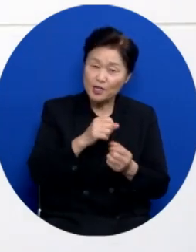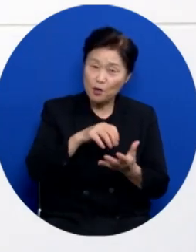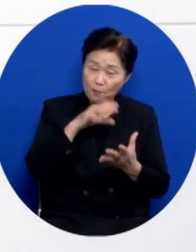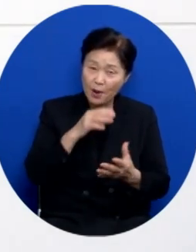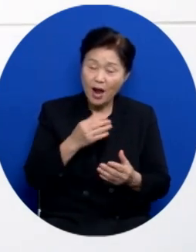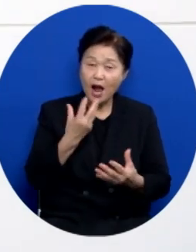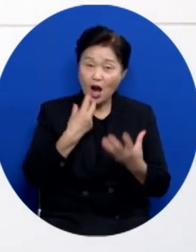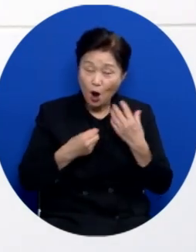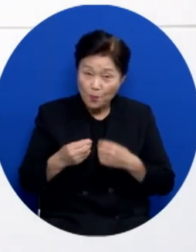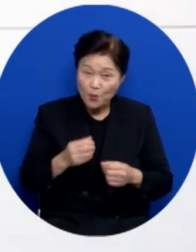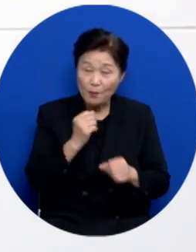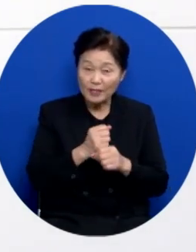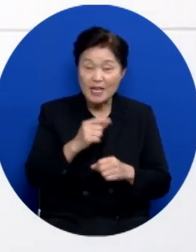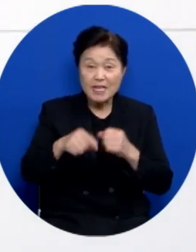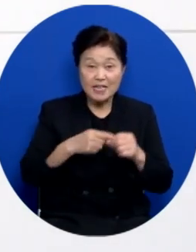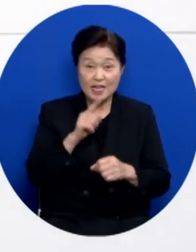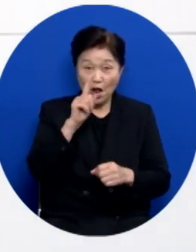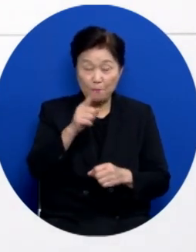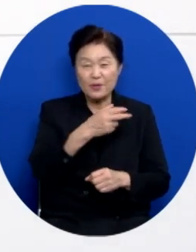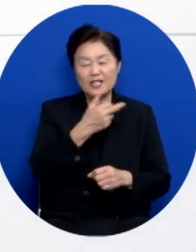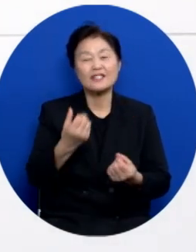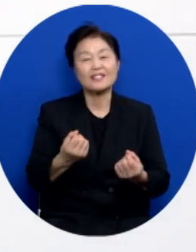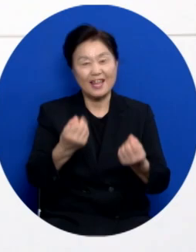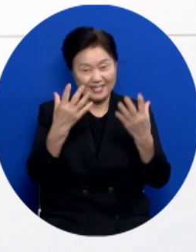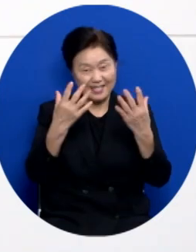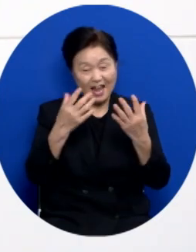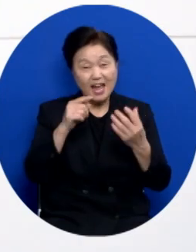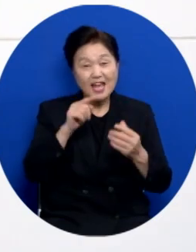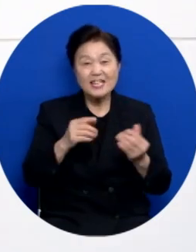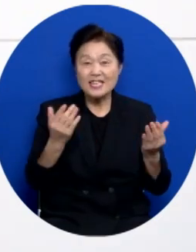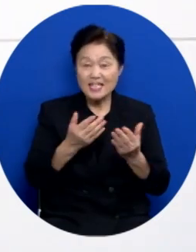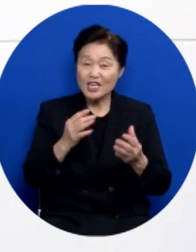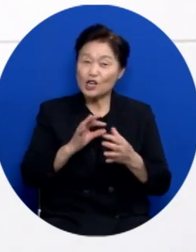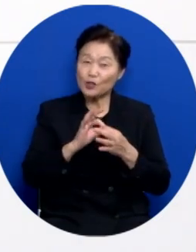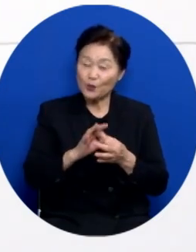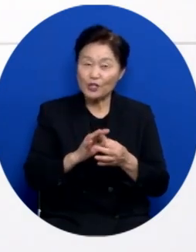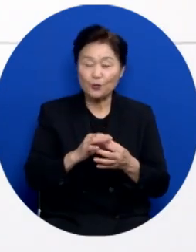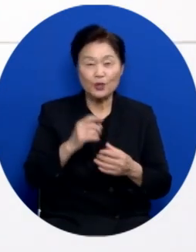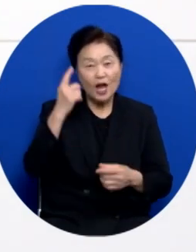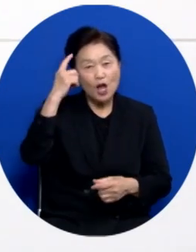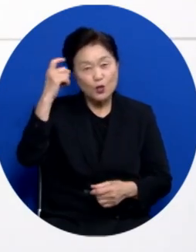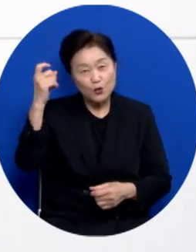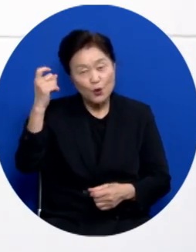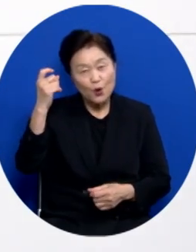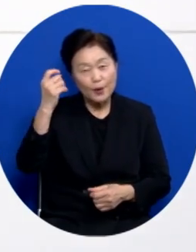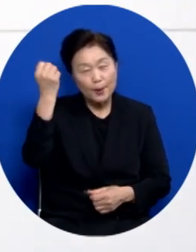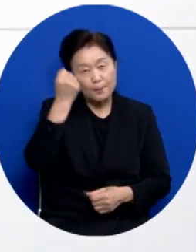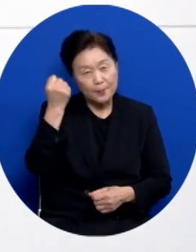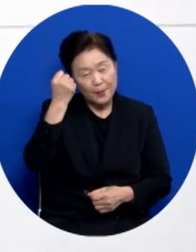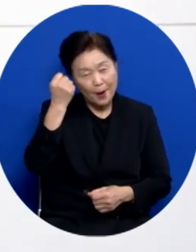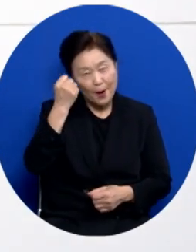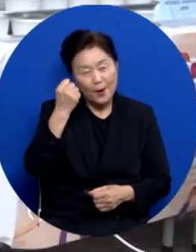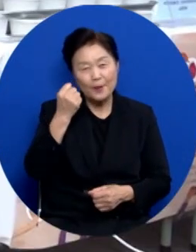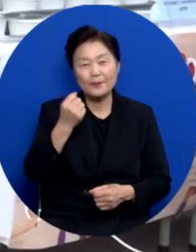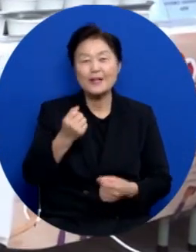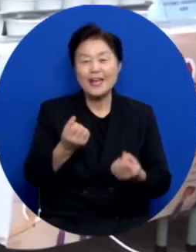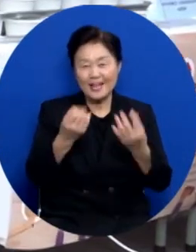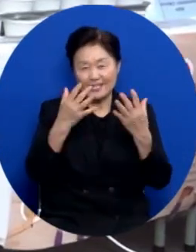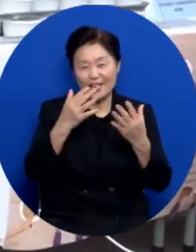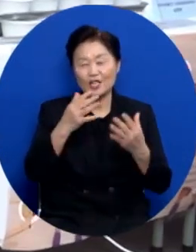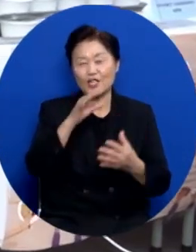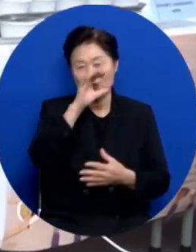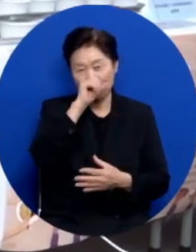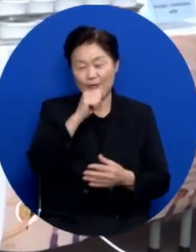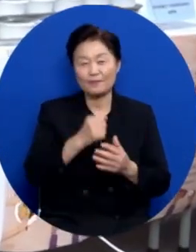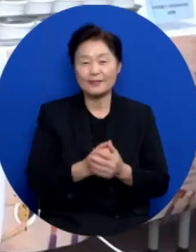그래서 1년에 한 번 있는 되게 큰 행사거든요. 그래서 꼭 저희 추억의 길이 남을 일이 되었으면 좋겠습니다. 정성